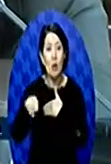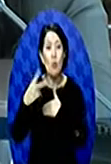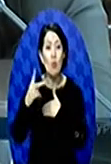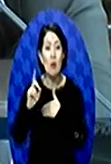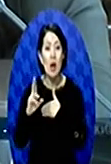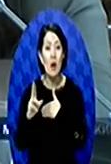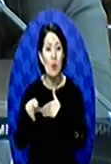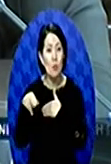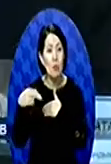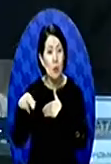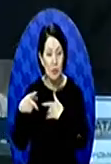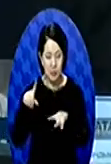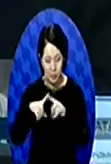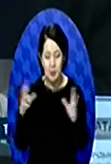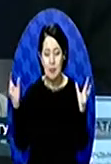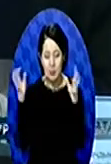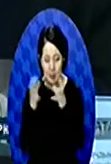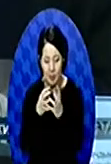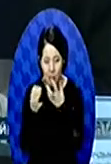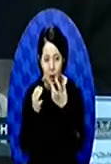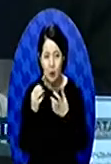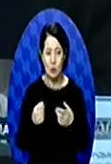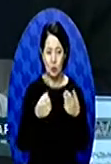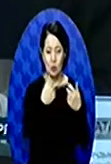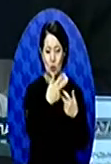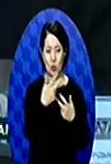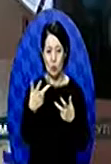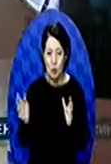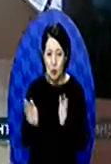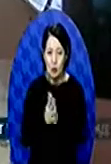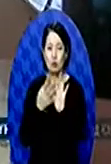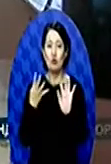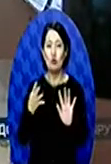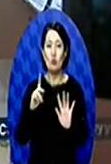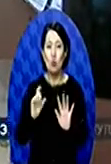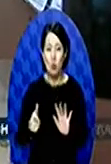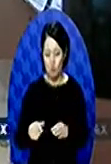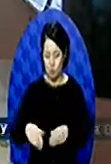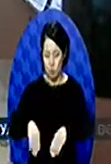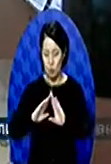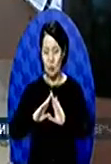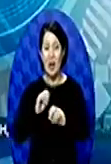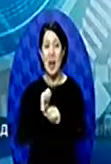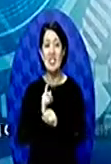газраас тус бүр 3 хүн нийлээд 9 хүний бүрэлдэхүүнтэй ажлын эсгийг томиллоо.